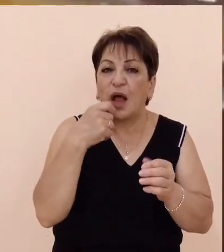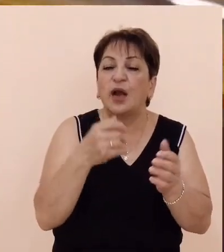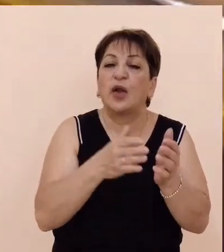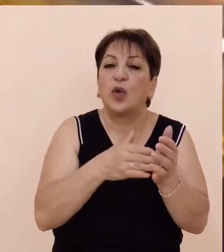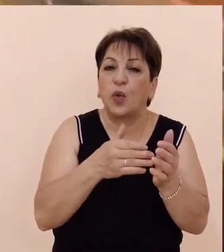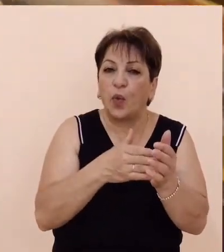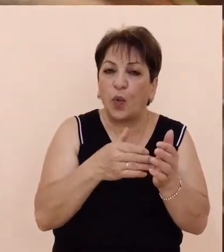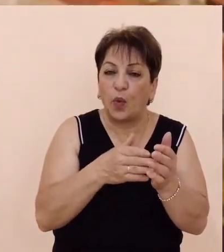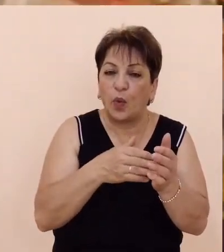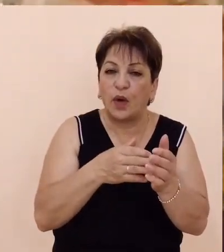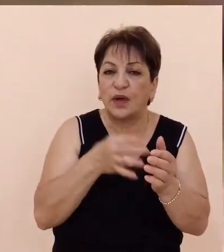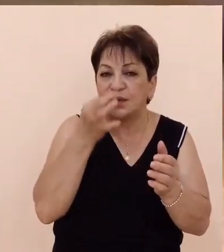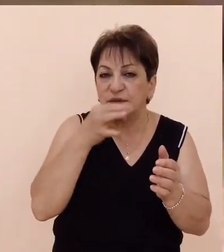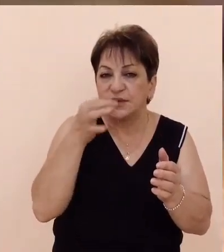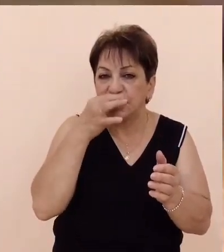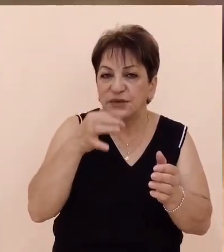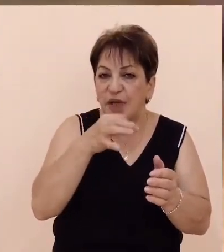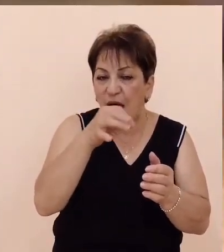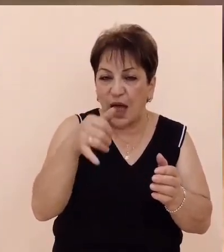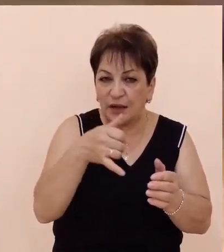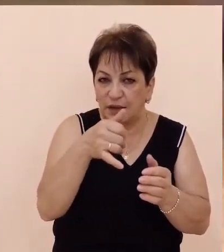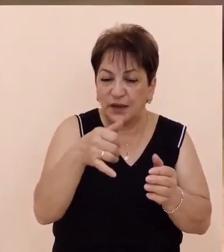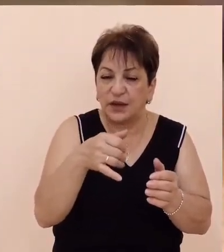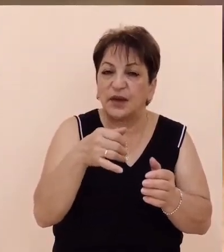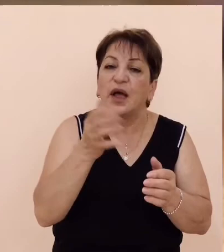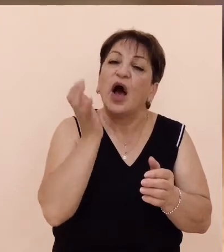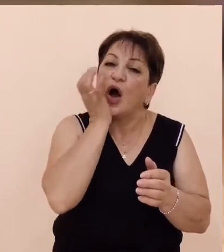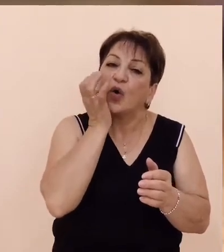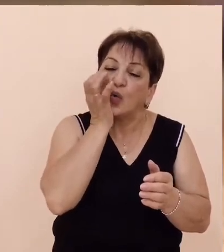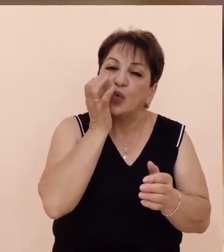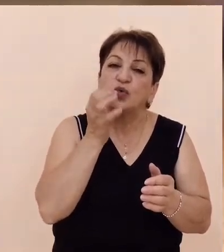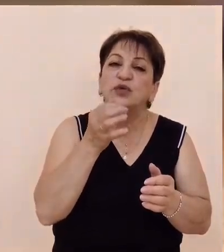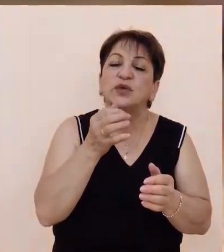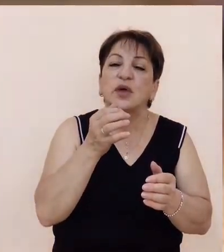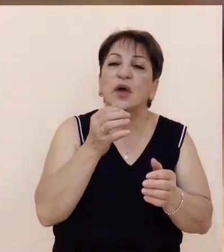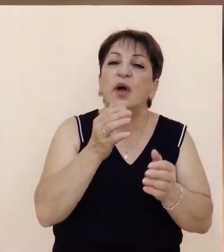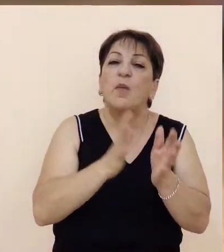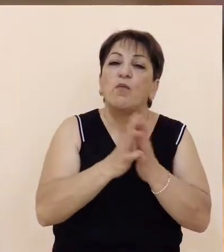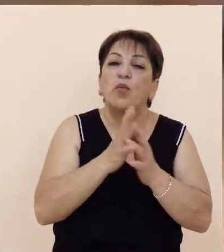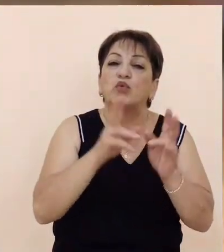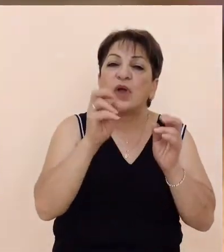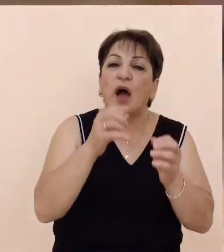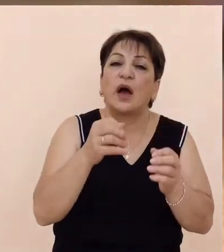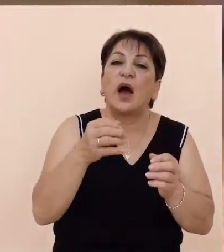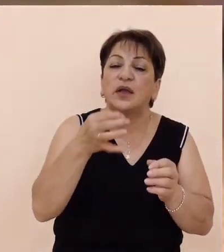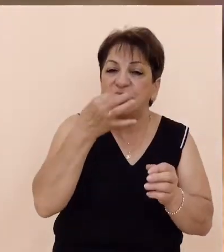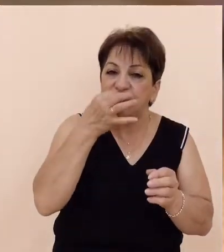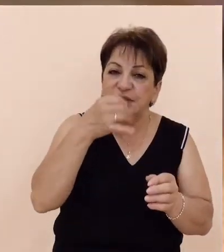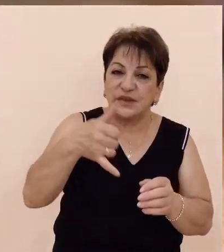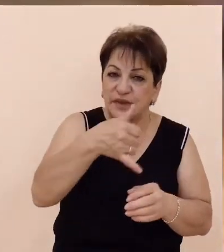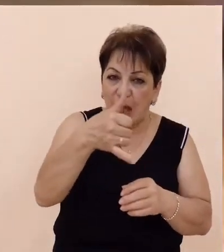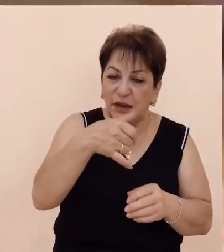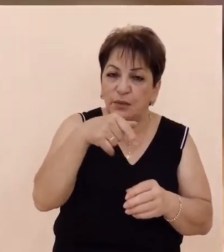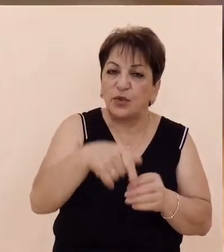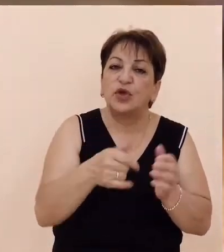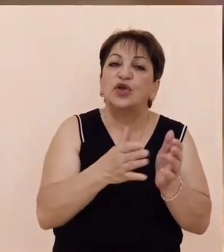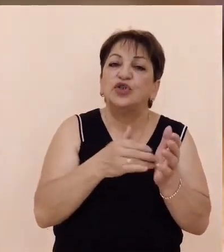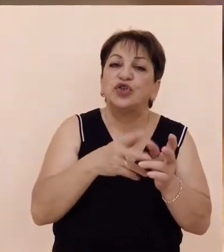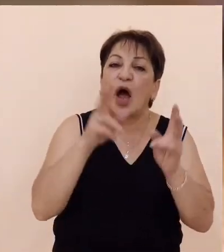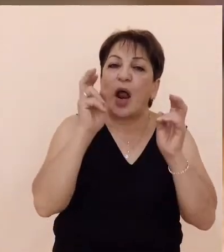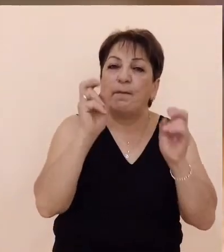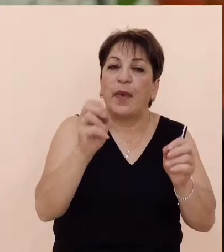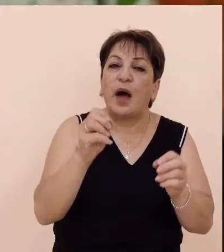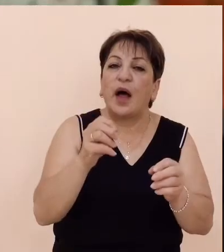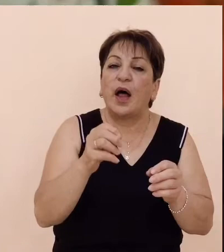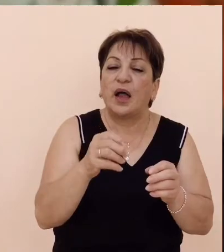յուղ և օրական 5-ից 6 ընկույզ, քանի որ դրանք պարունակում են չափազանց կարևոր ճարպաթթու, օմեգա